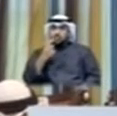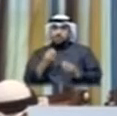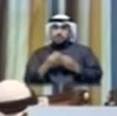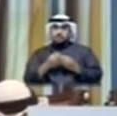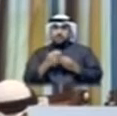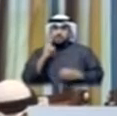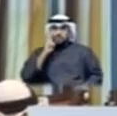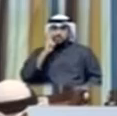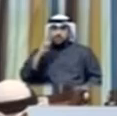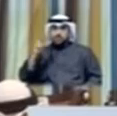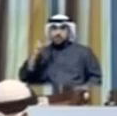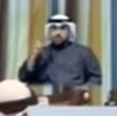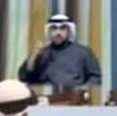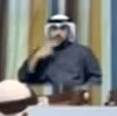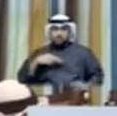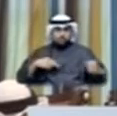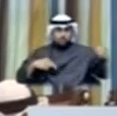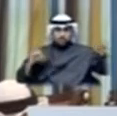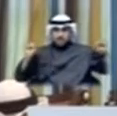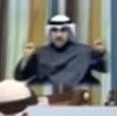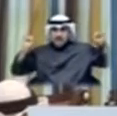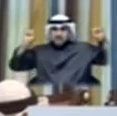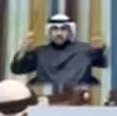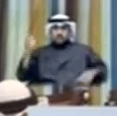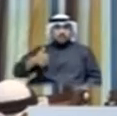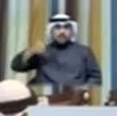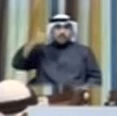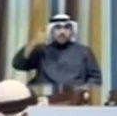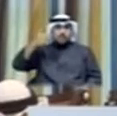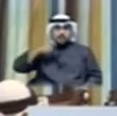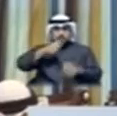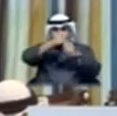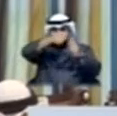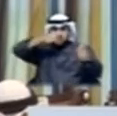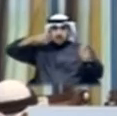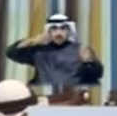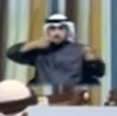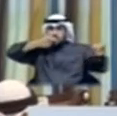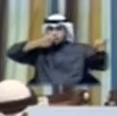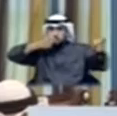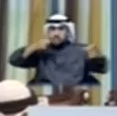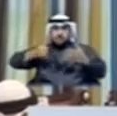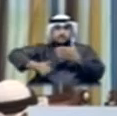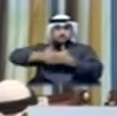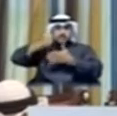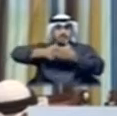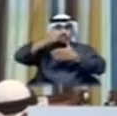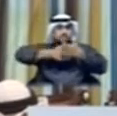كمال أجسام، من رماية، من شي يدل عليه هذا؟ يدل أن رجل الأمن